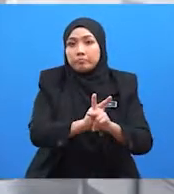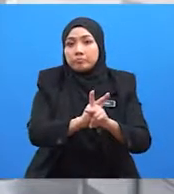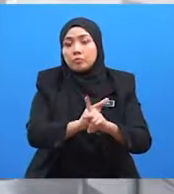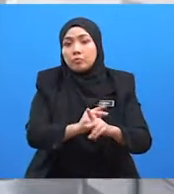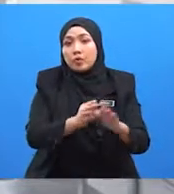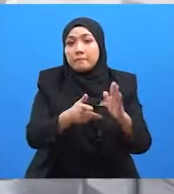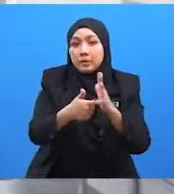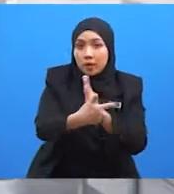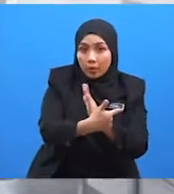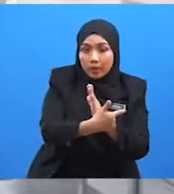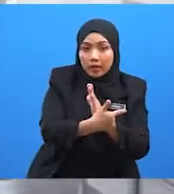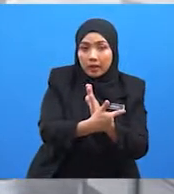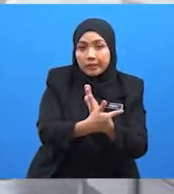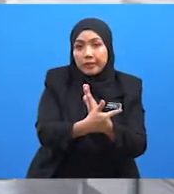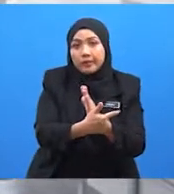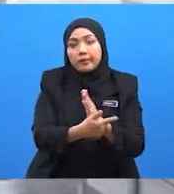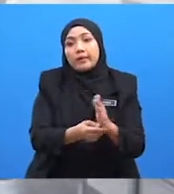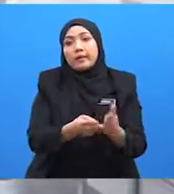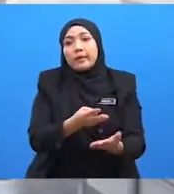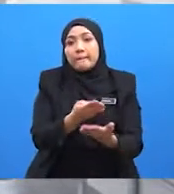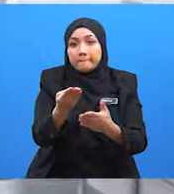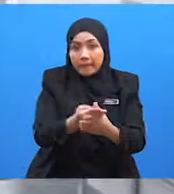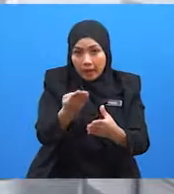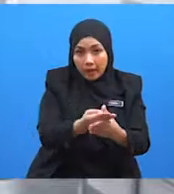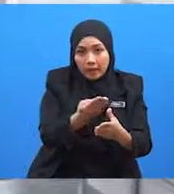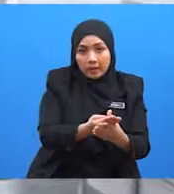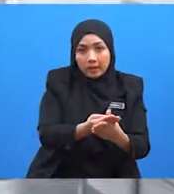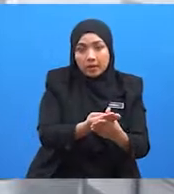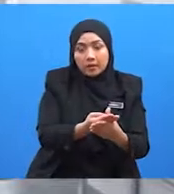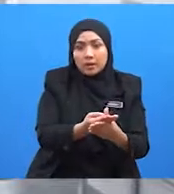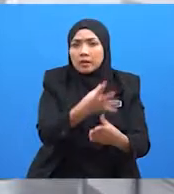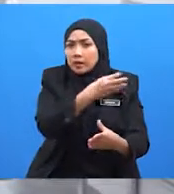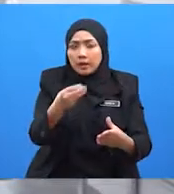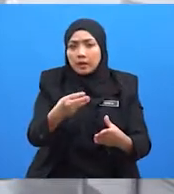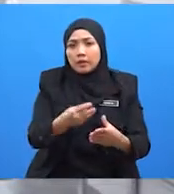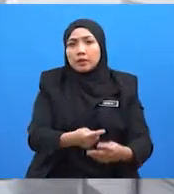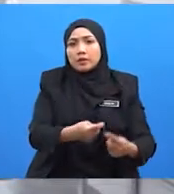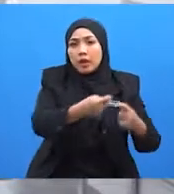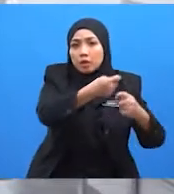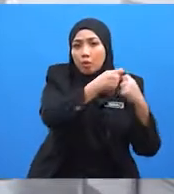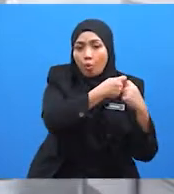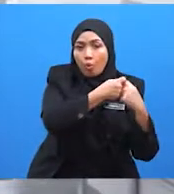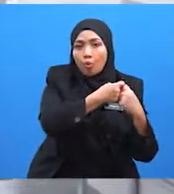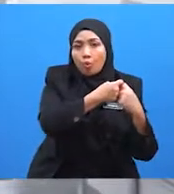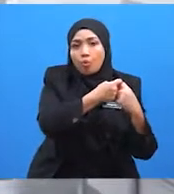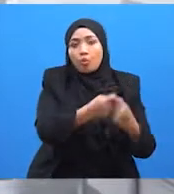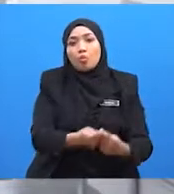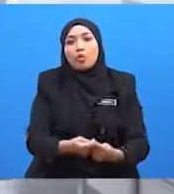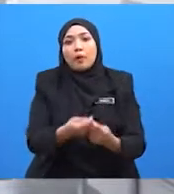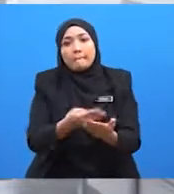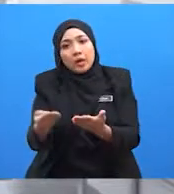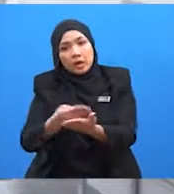institusi kewangan pembangunan dan penangguhan bayaran cukai.